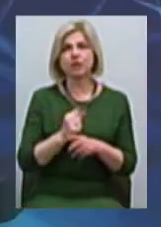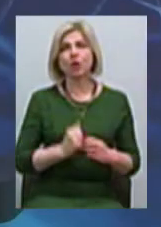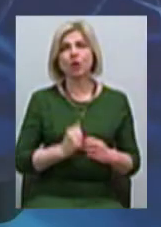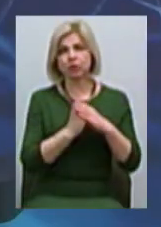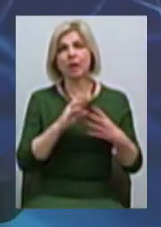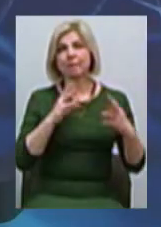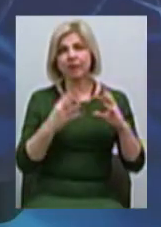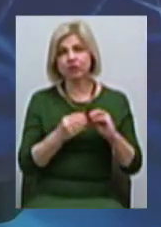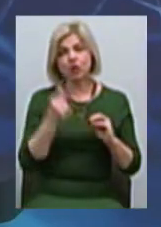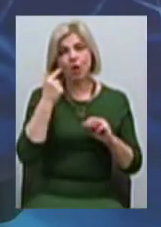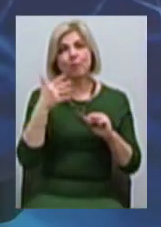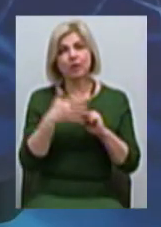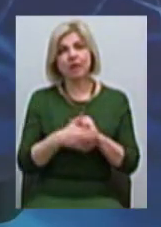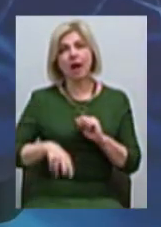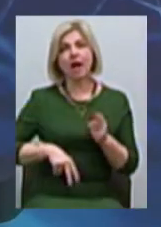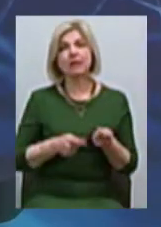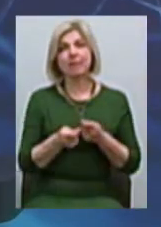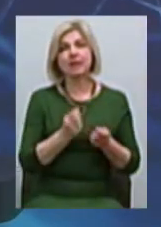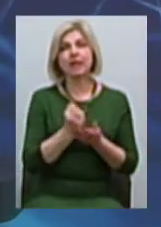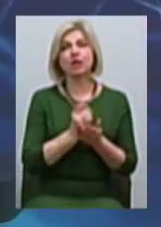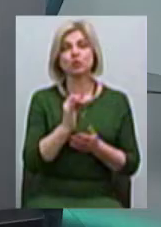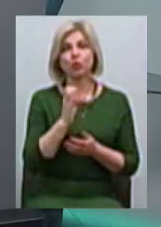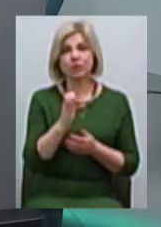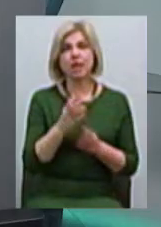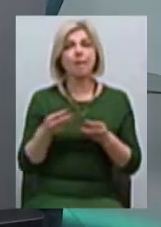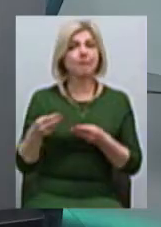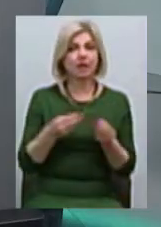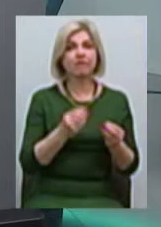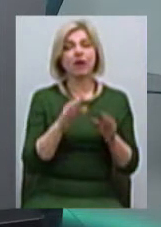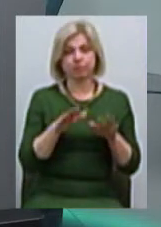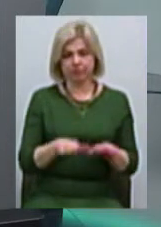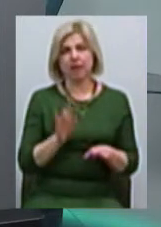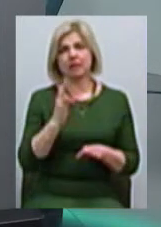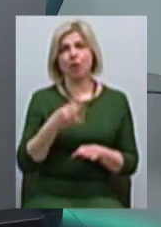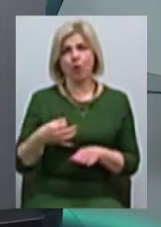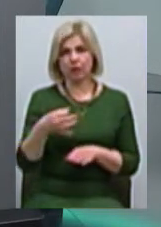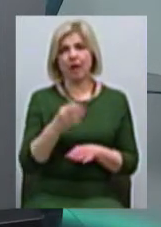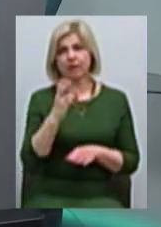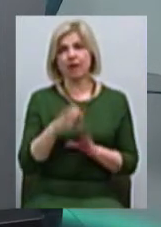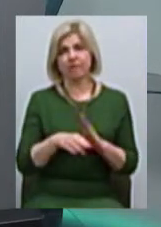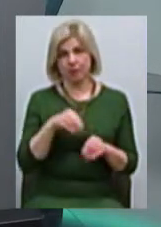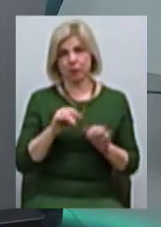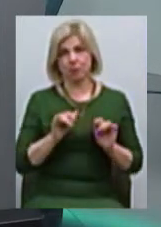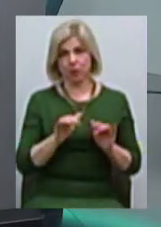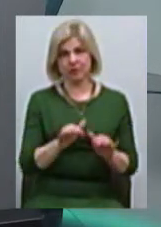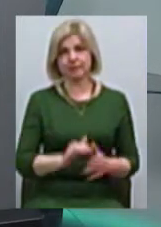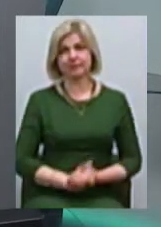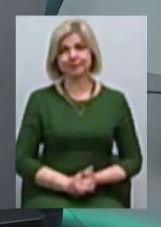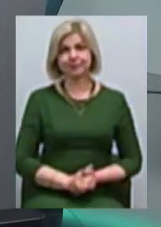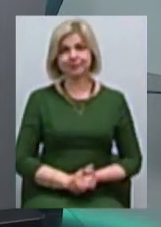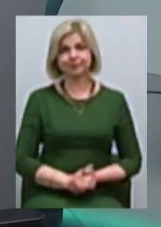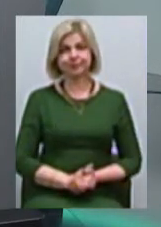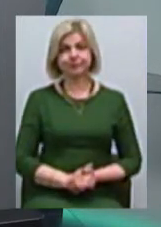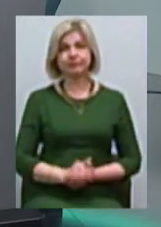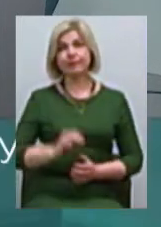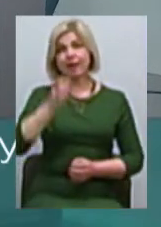взагалі поняття адмінресурсу, впливу саме на Миколаївщині під час виборчого процесу нинішнього. Друзі, я